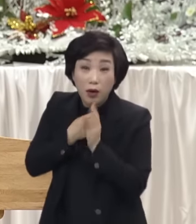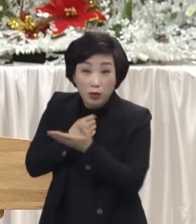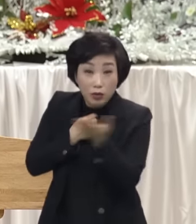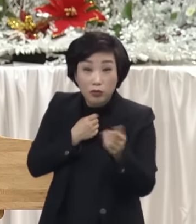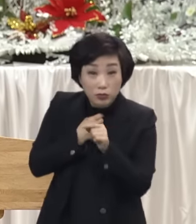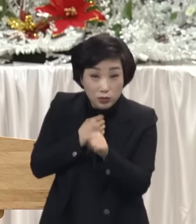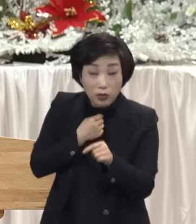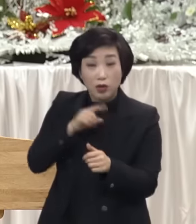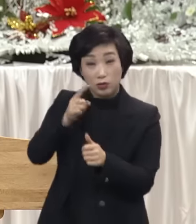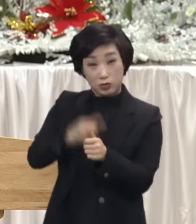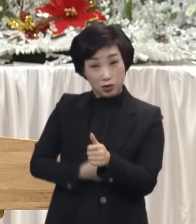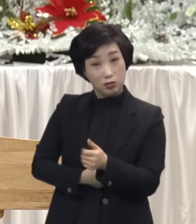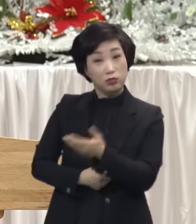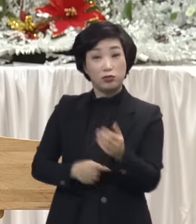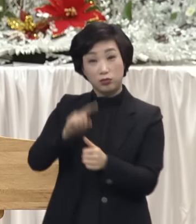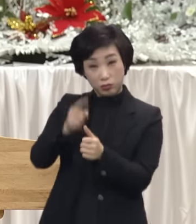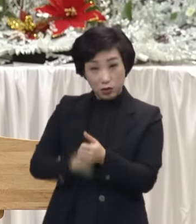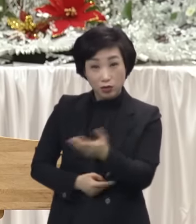이것은 이치입니다.